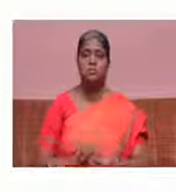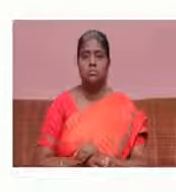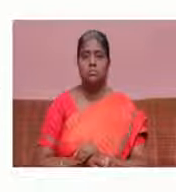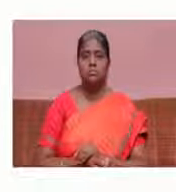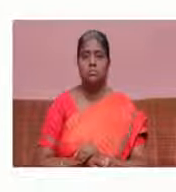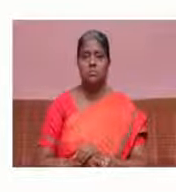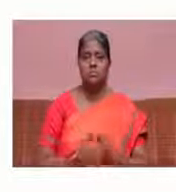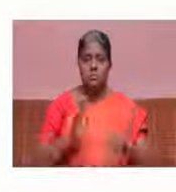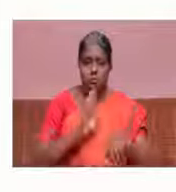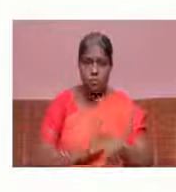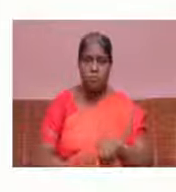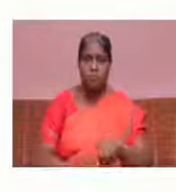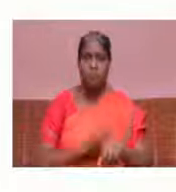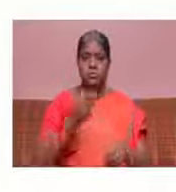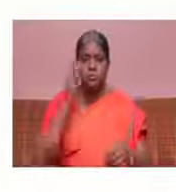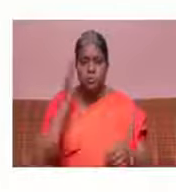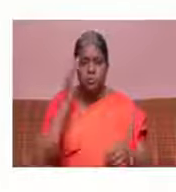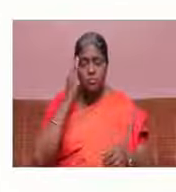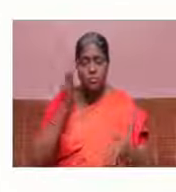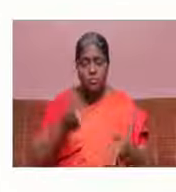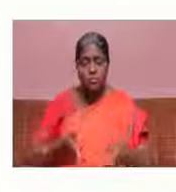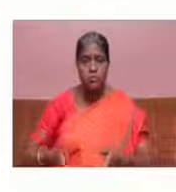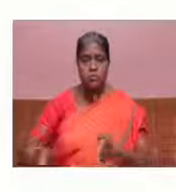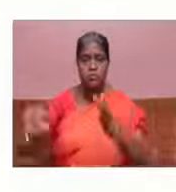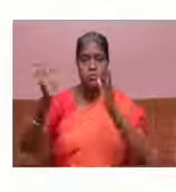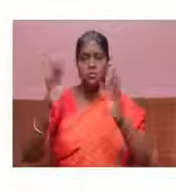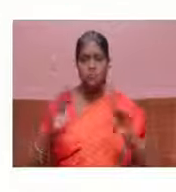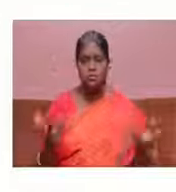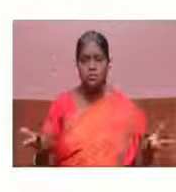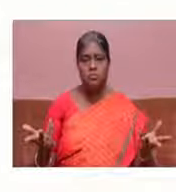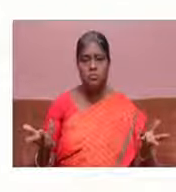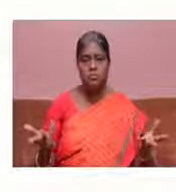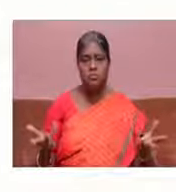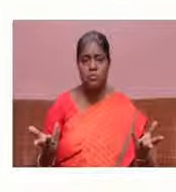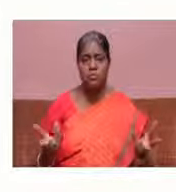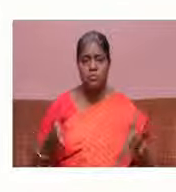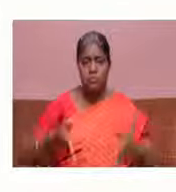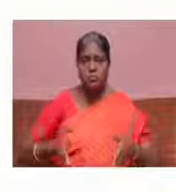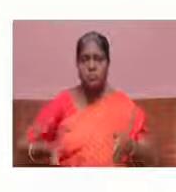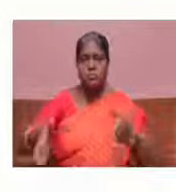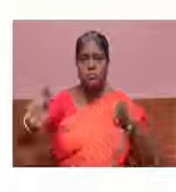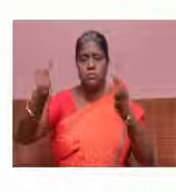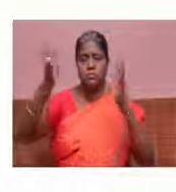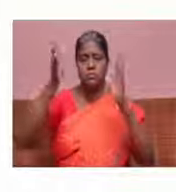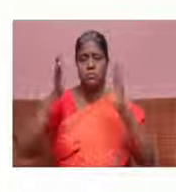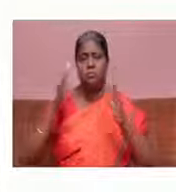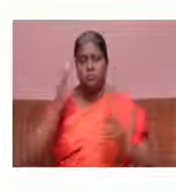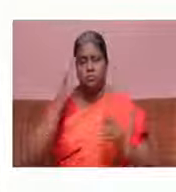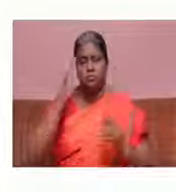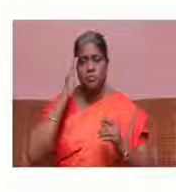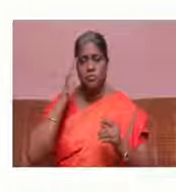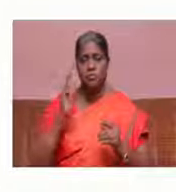வேண்டும். தொட்டு உணர்ந்து செல்லும்படியான பாதை அமைக்கப்பட முடியவில்லையெனில் இப்பாதையில் செல்ல உதவும்